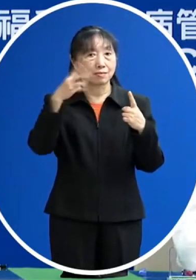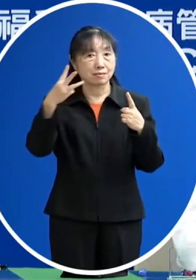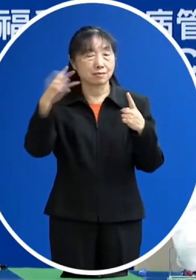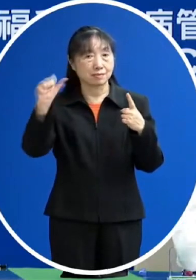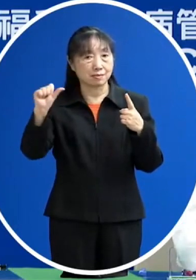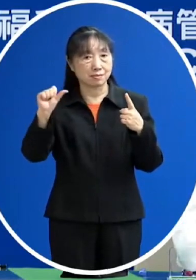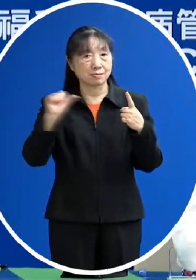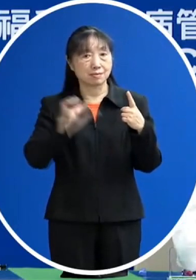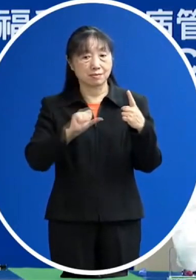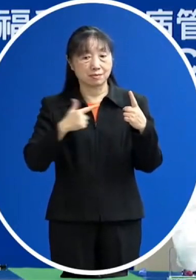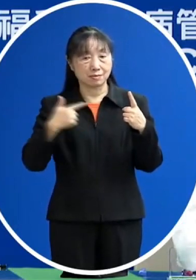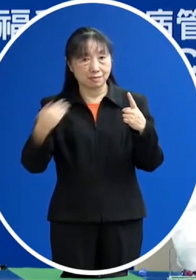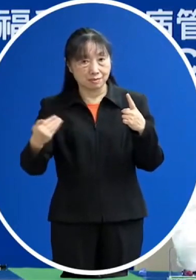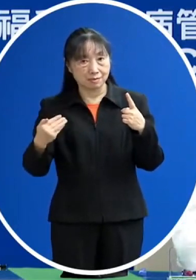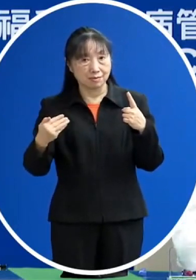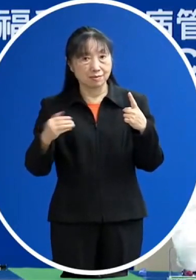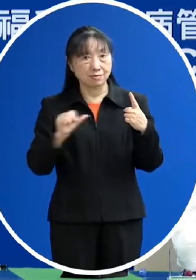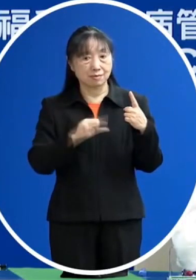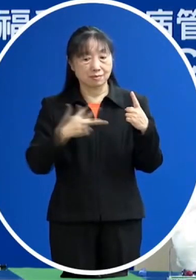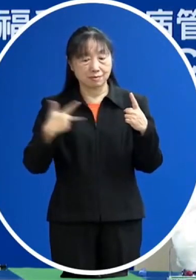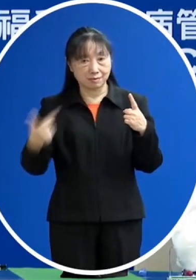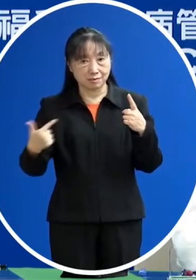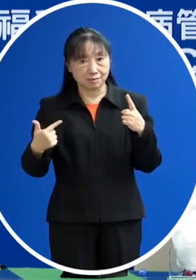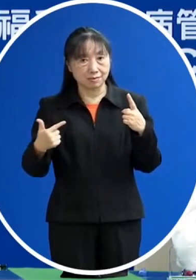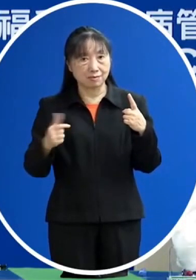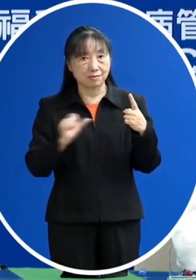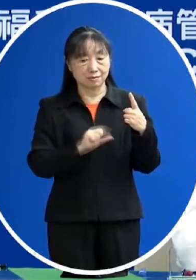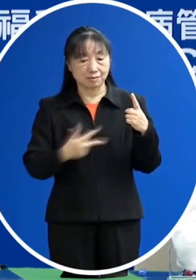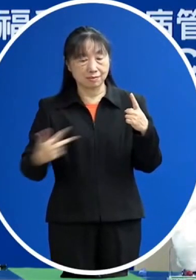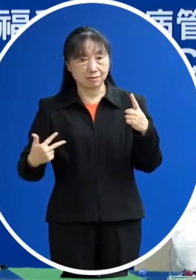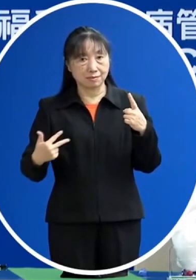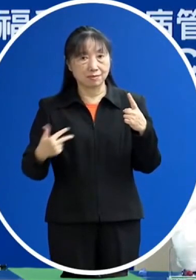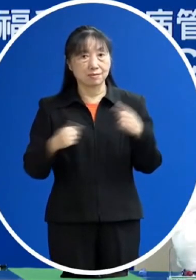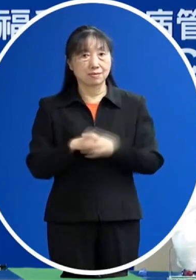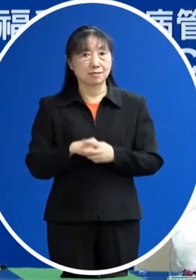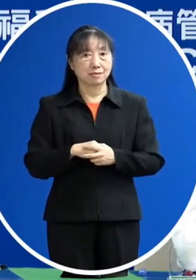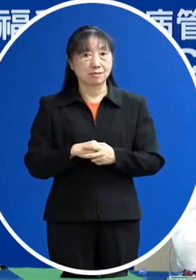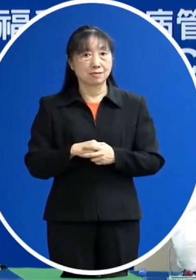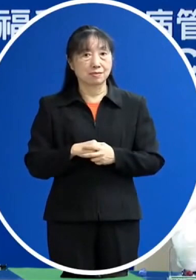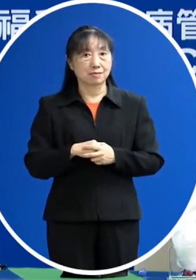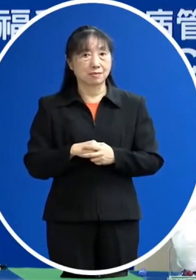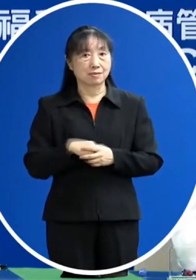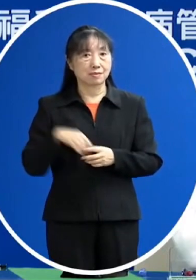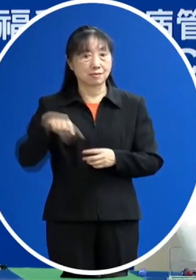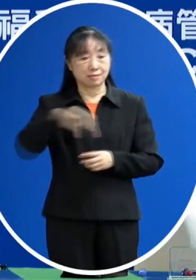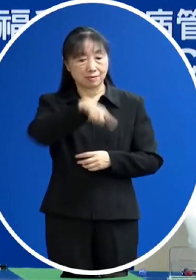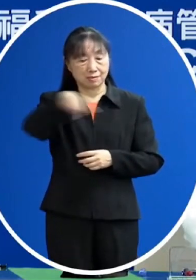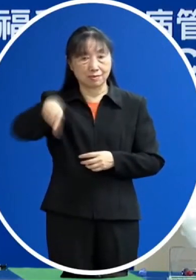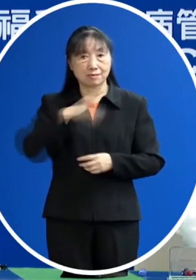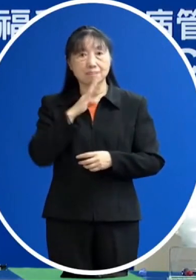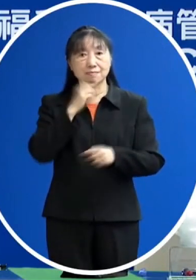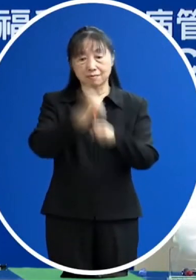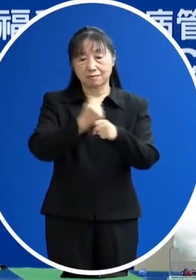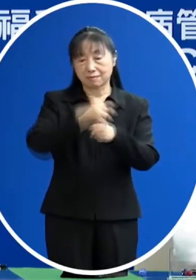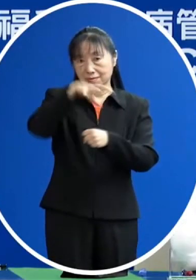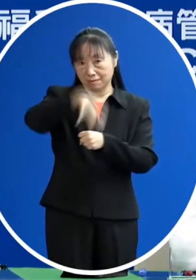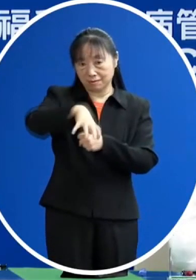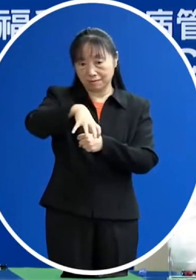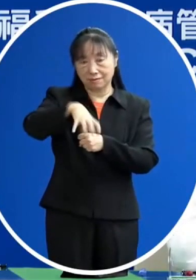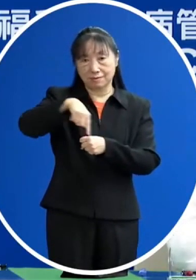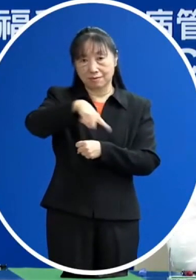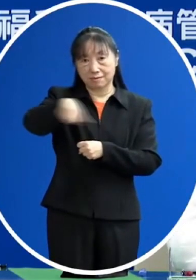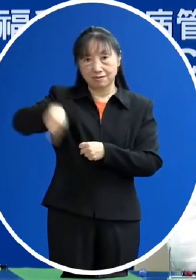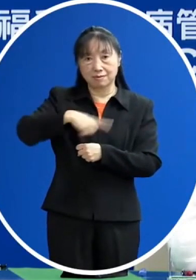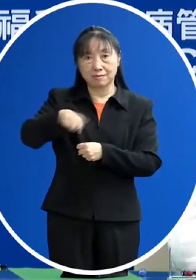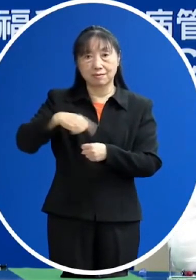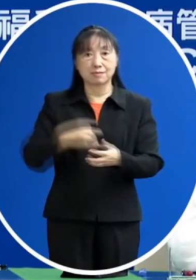17535、17569、17576、17577，哦，这是一个同职场的，好，这里面